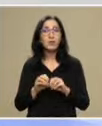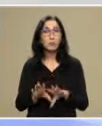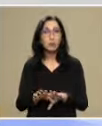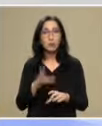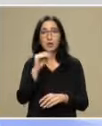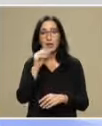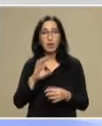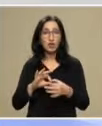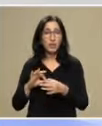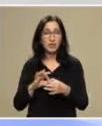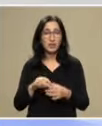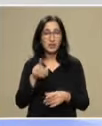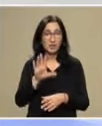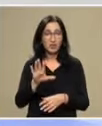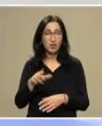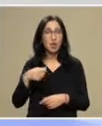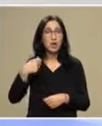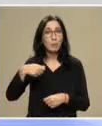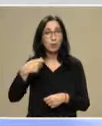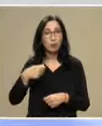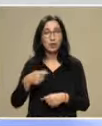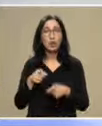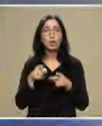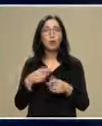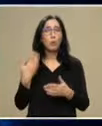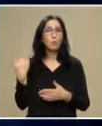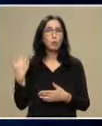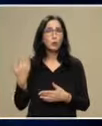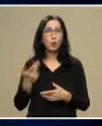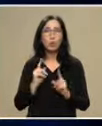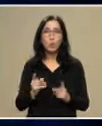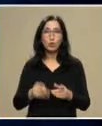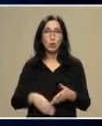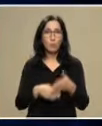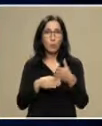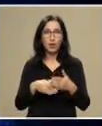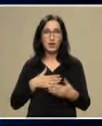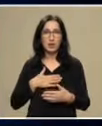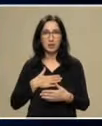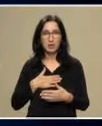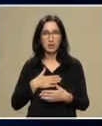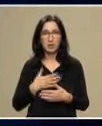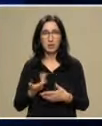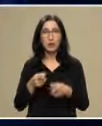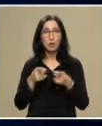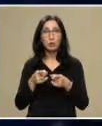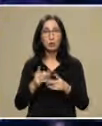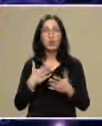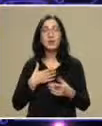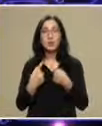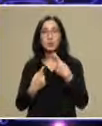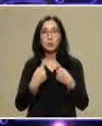и във връзка с вашия репортаж, той по-скоро може да помага на нас. Това